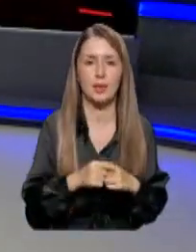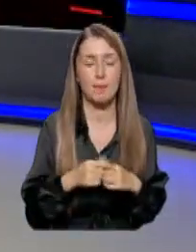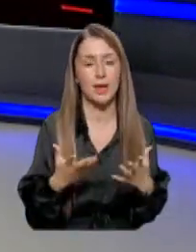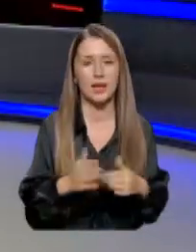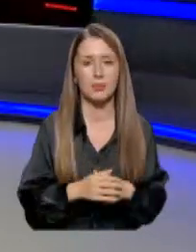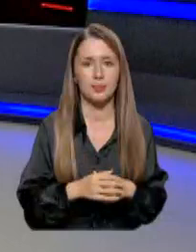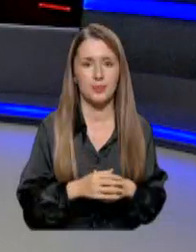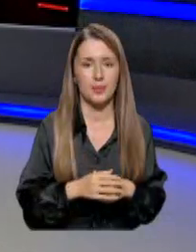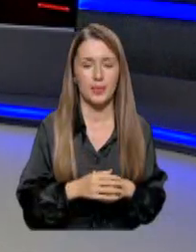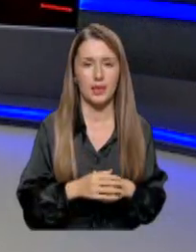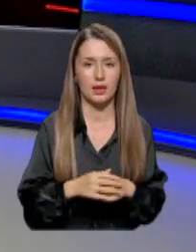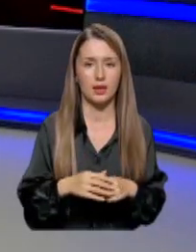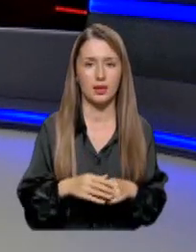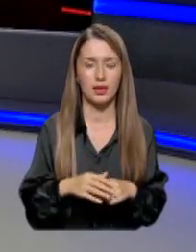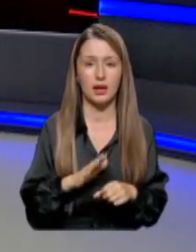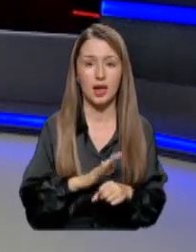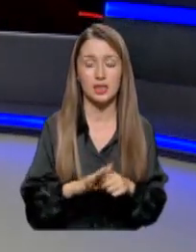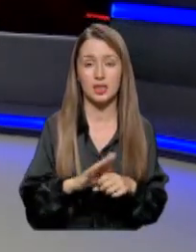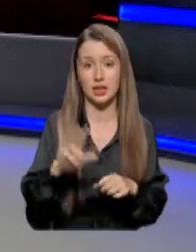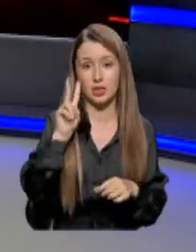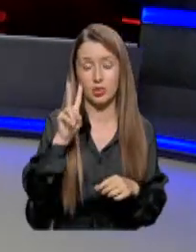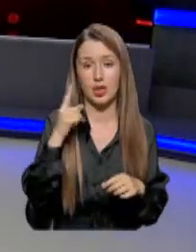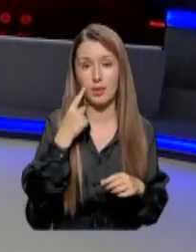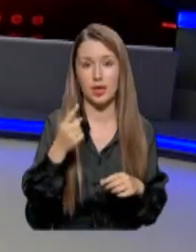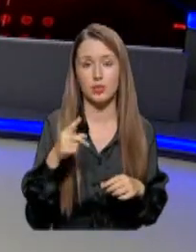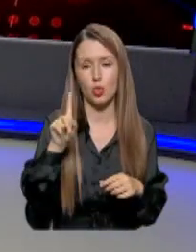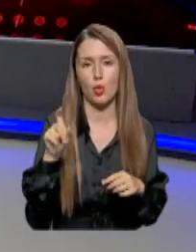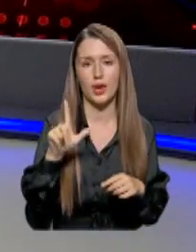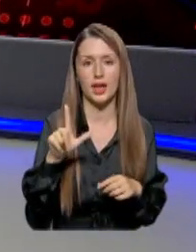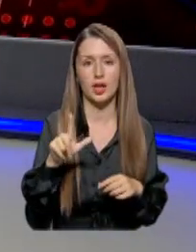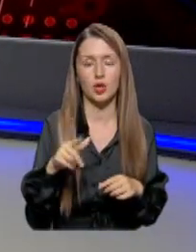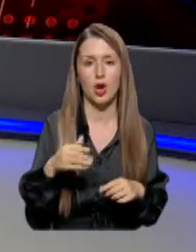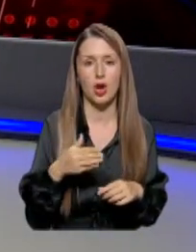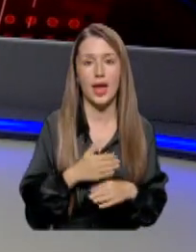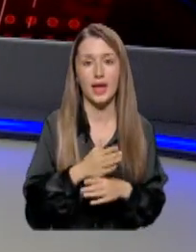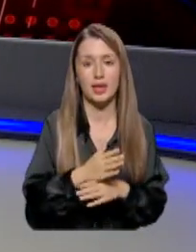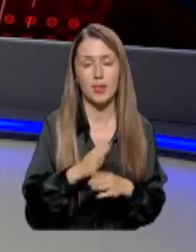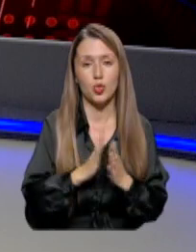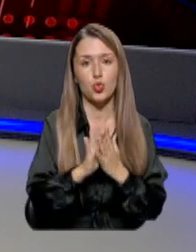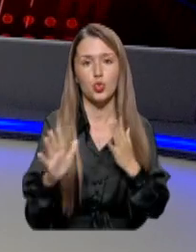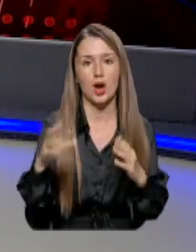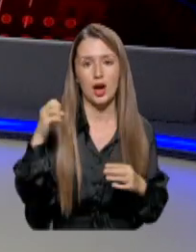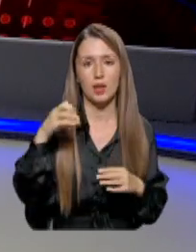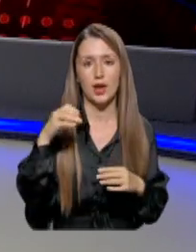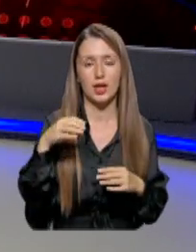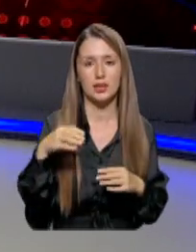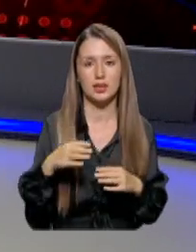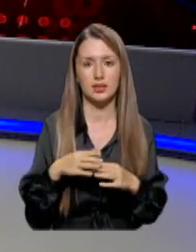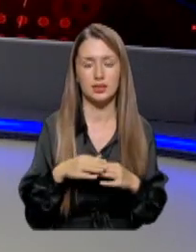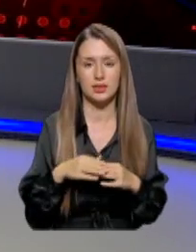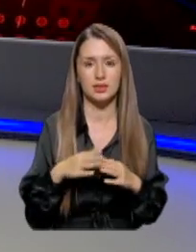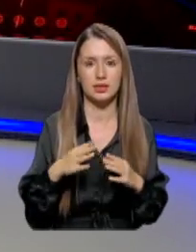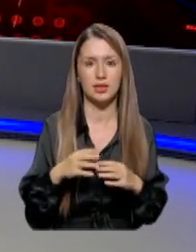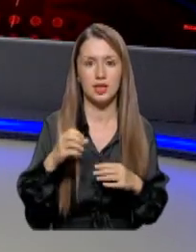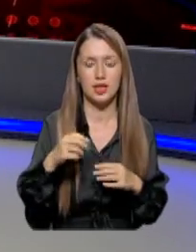Peki Kayseri'deki görüntüye bakıp şöyle sormak gerekiyor. Ekmek kuyruğu. AK Parti'nin kalesi Kayseri'de.